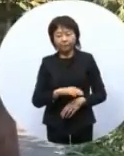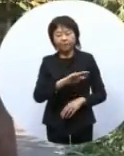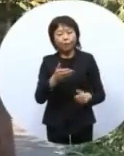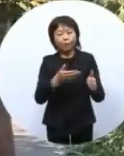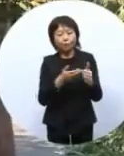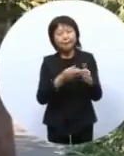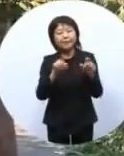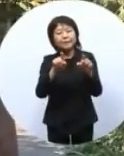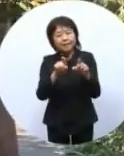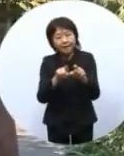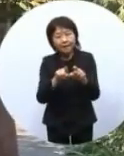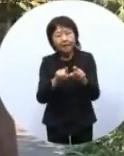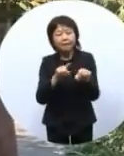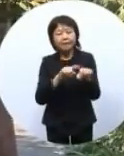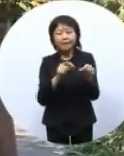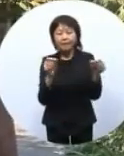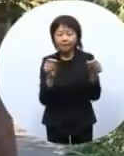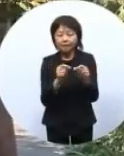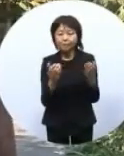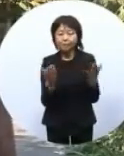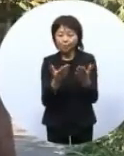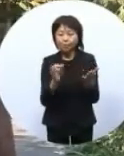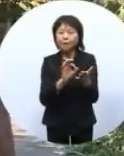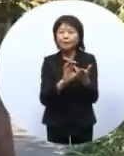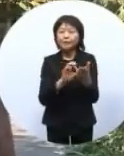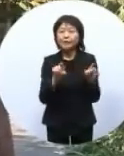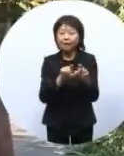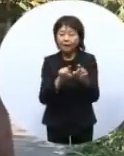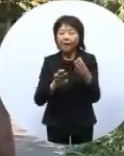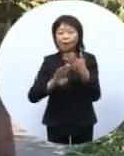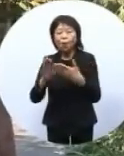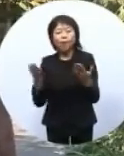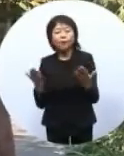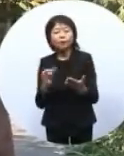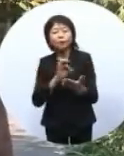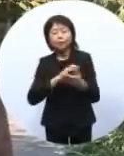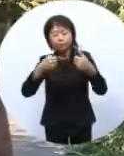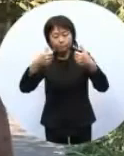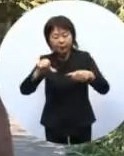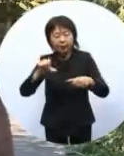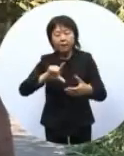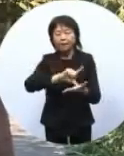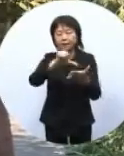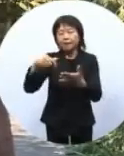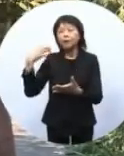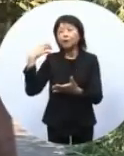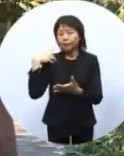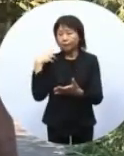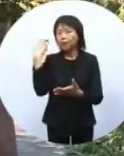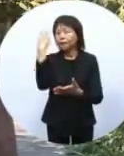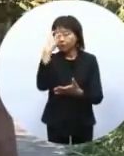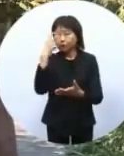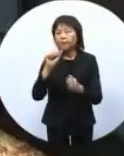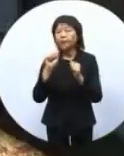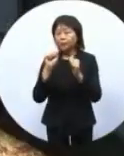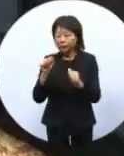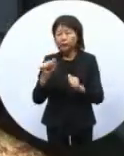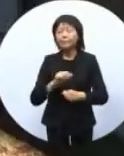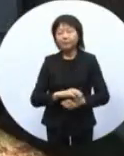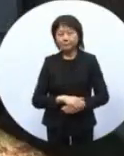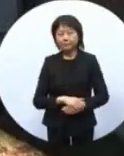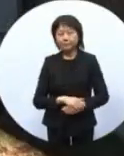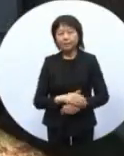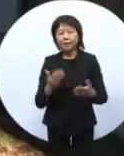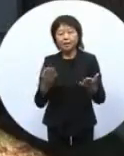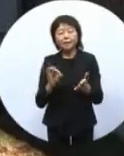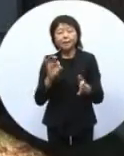ら、まあ、時短勤務を使いながらですね、他の職員と同じように地区を持ちながら、調査の方を当たっていただいております。職